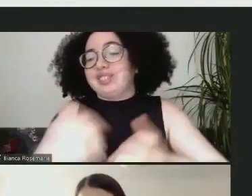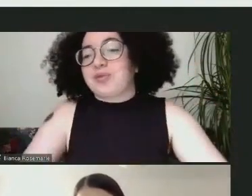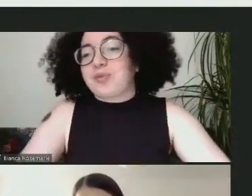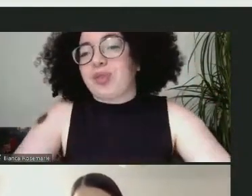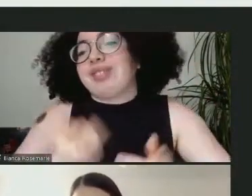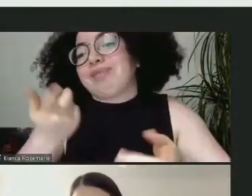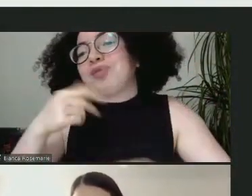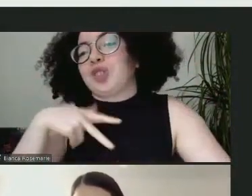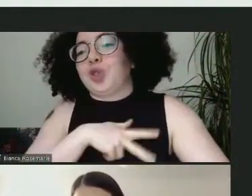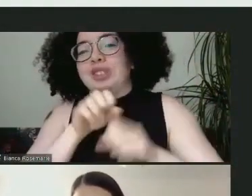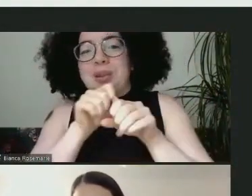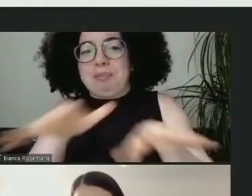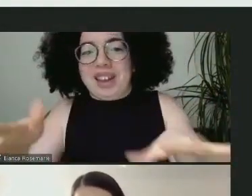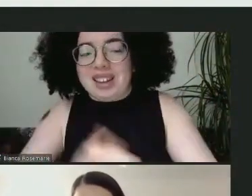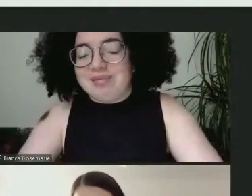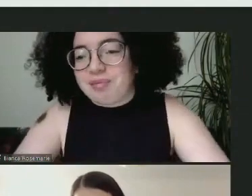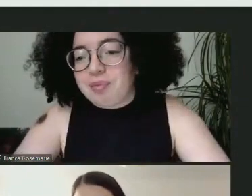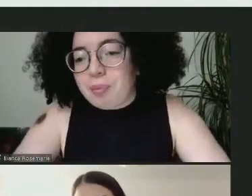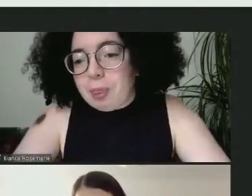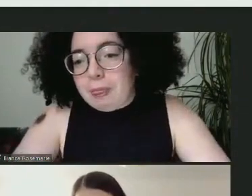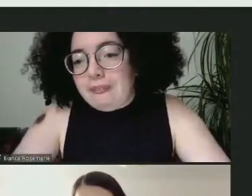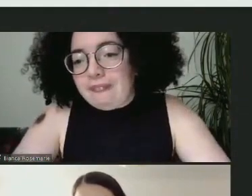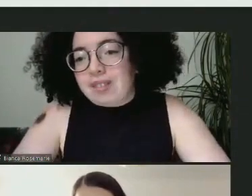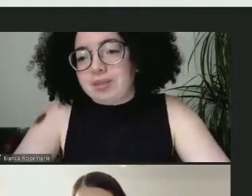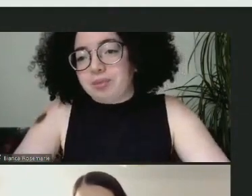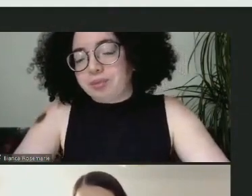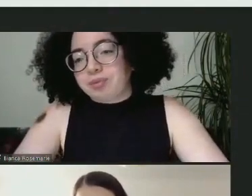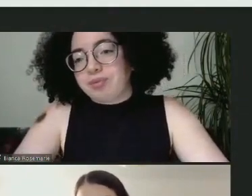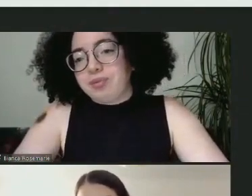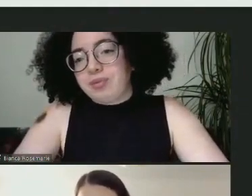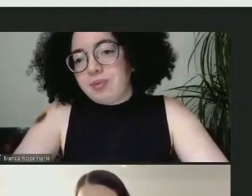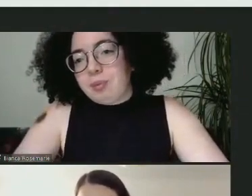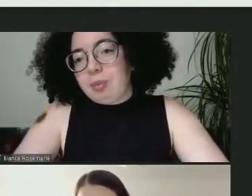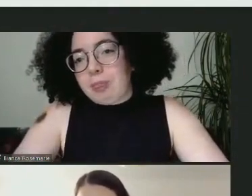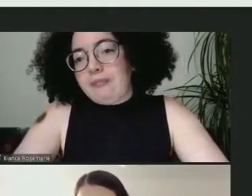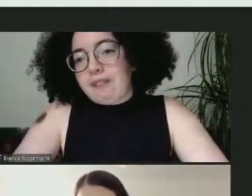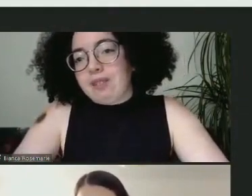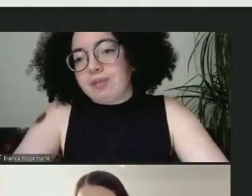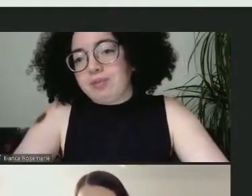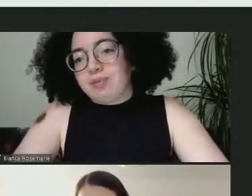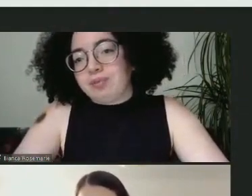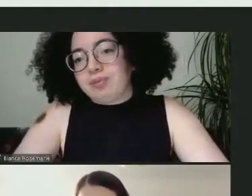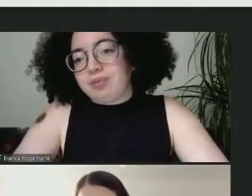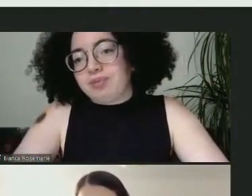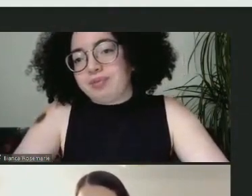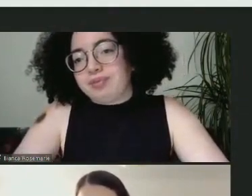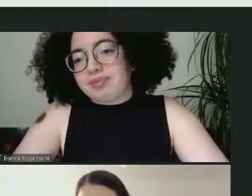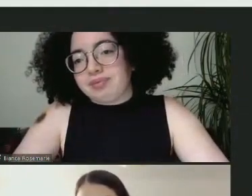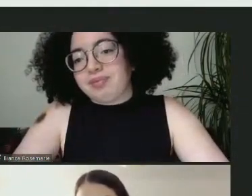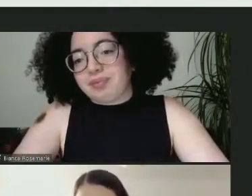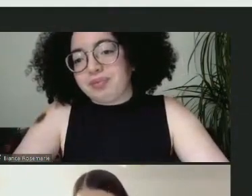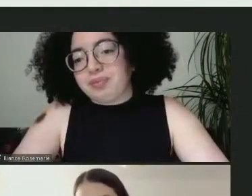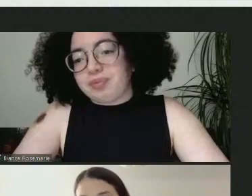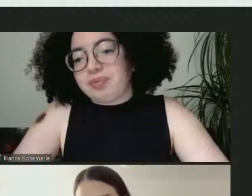ich mich auch öffentlich zeigen konnte. Das war ein ganz positiver Faktor sozusagen, der mein Leben beeinflusst hat.